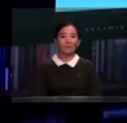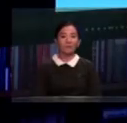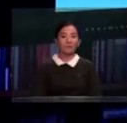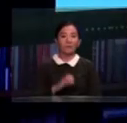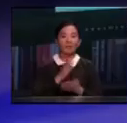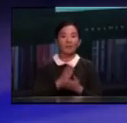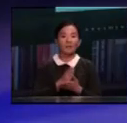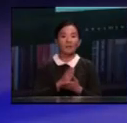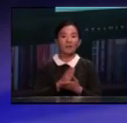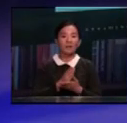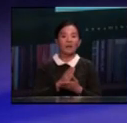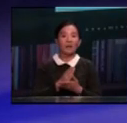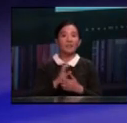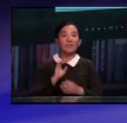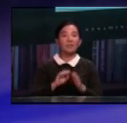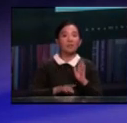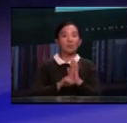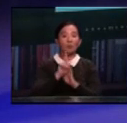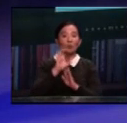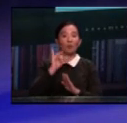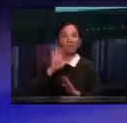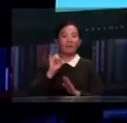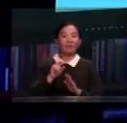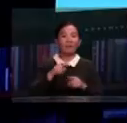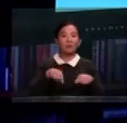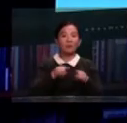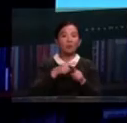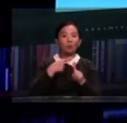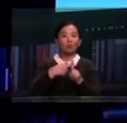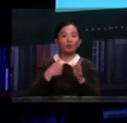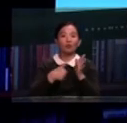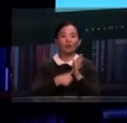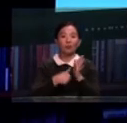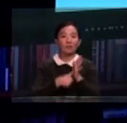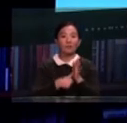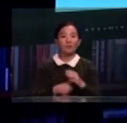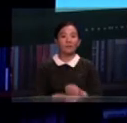В сульфате степень окисления серы плюс 6.